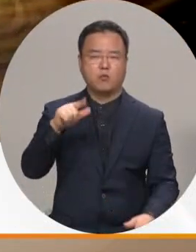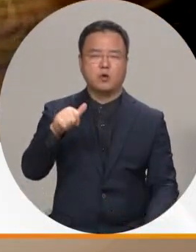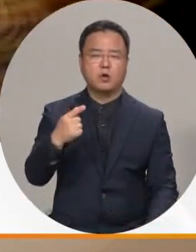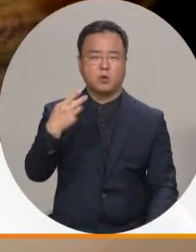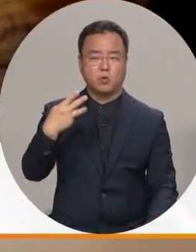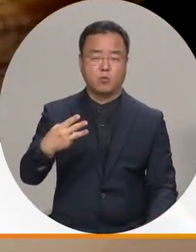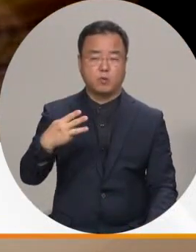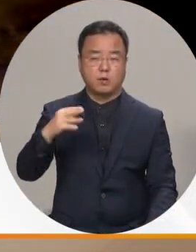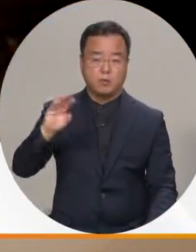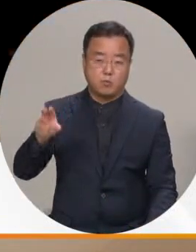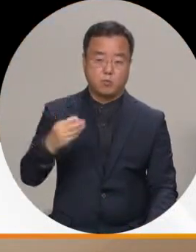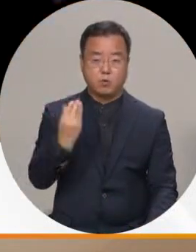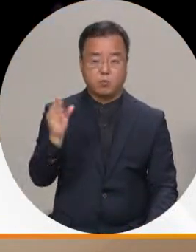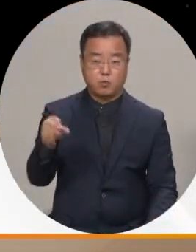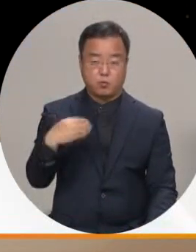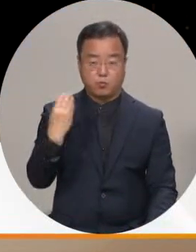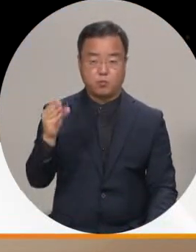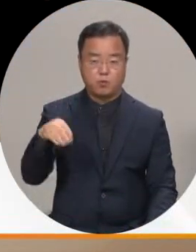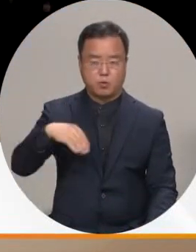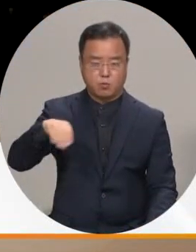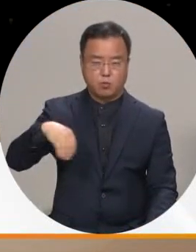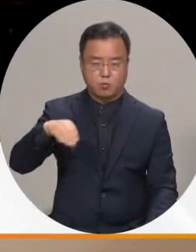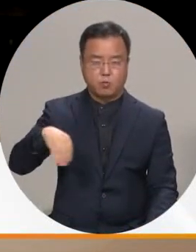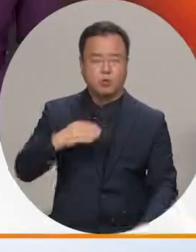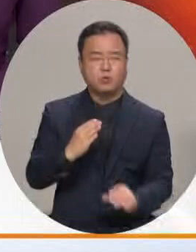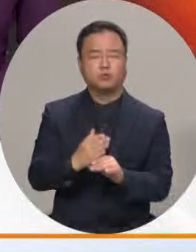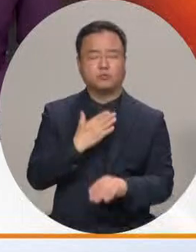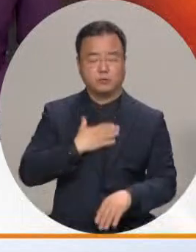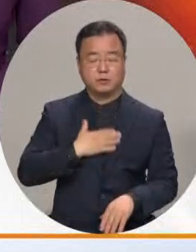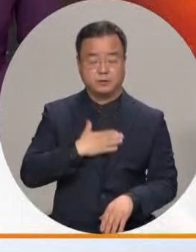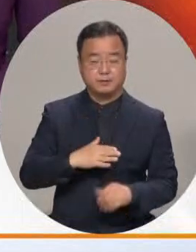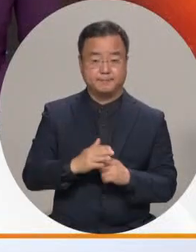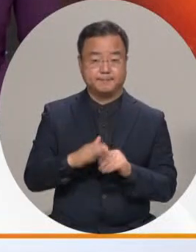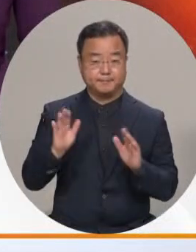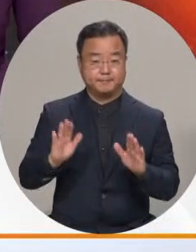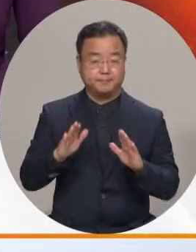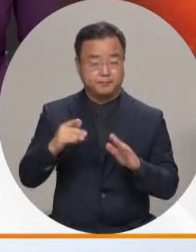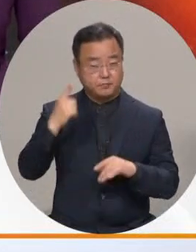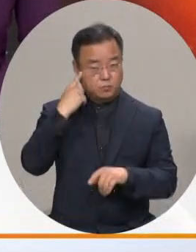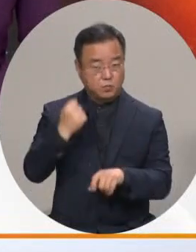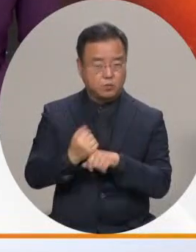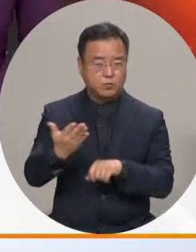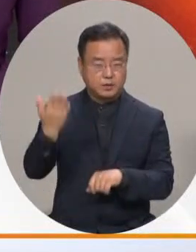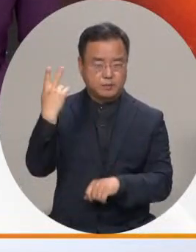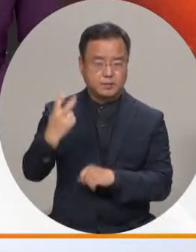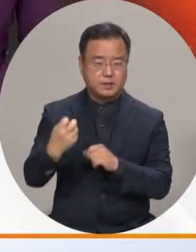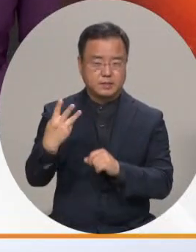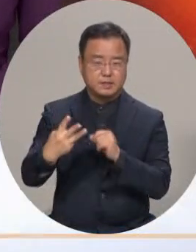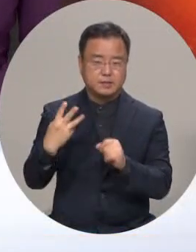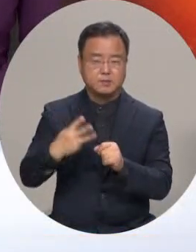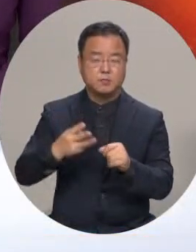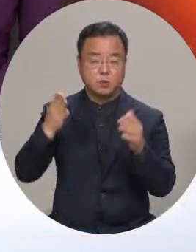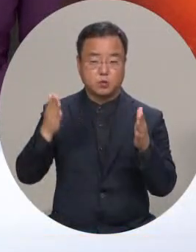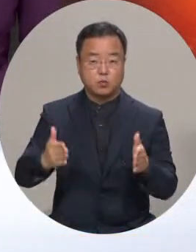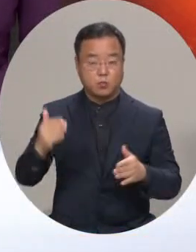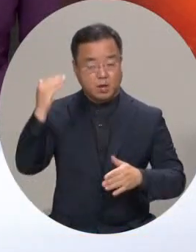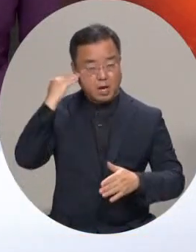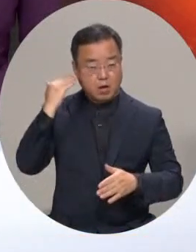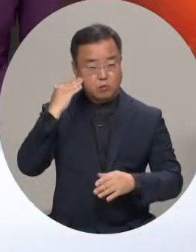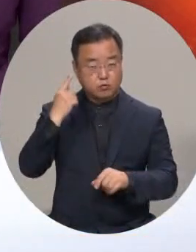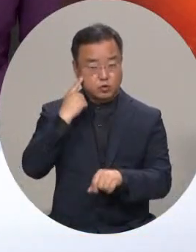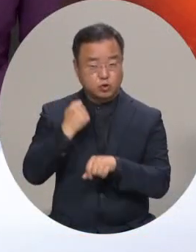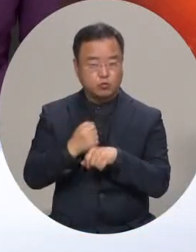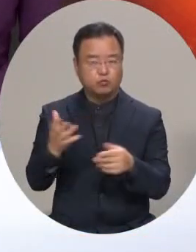있다는 사실을 이번에 관측을 통해서 알아냈습니다 예 이번 연구는 지난 23년간이 국내 연구팀이 확보한